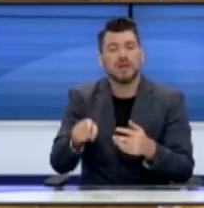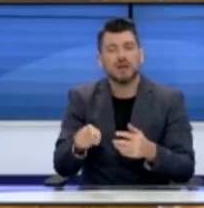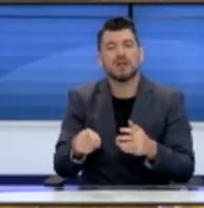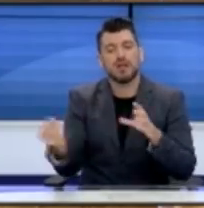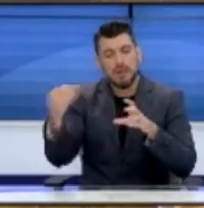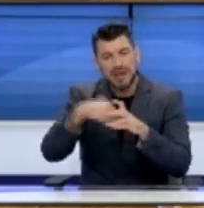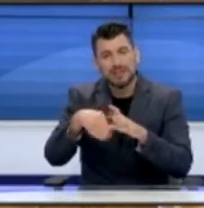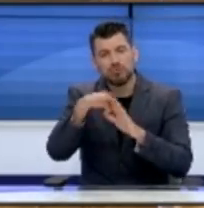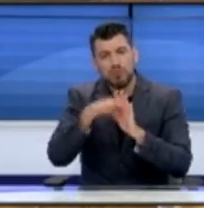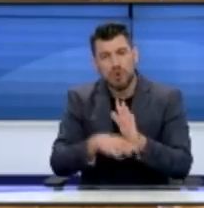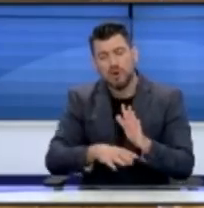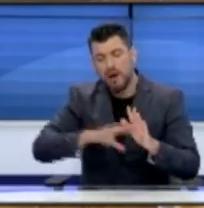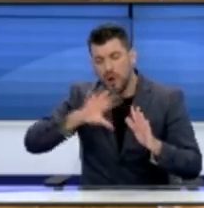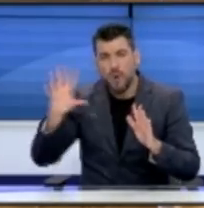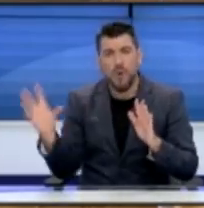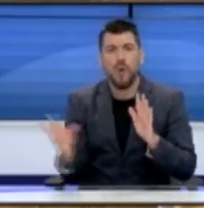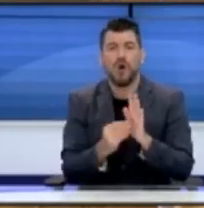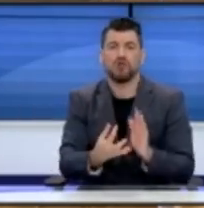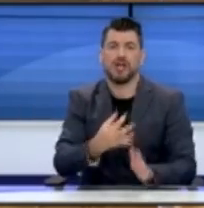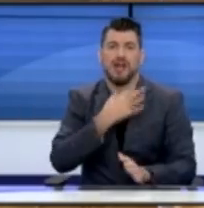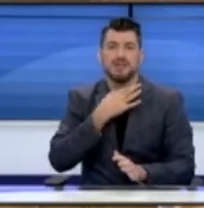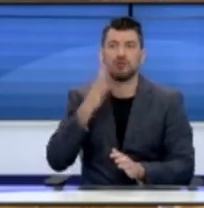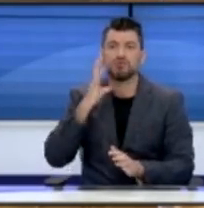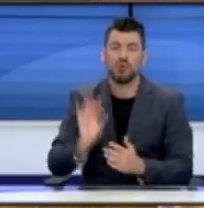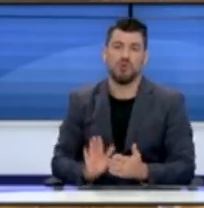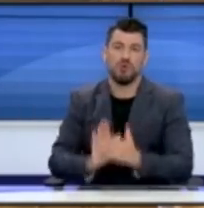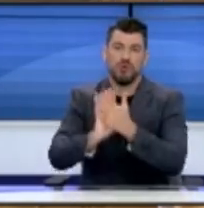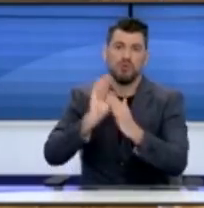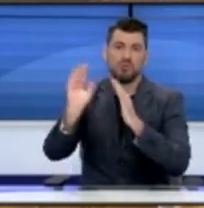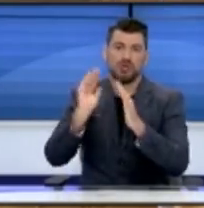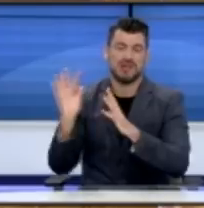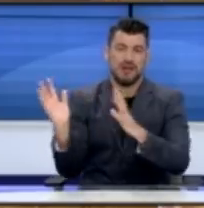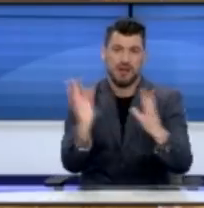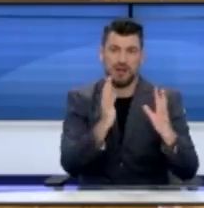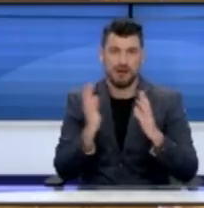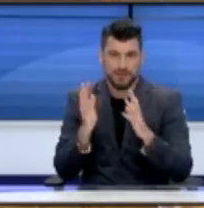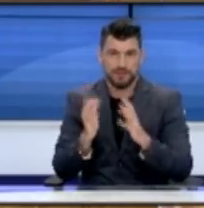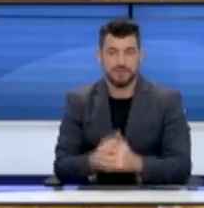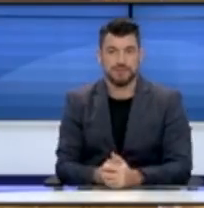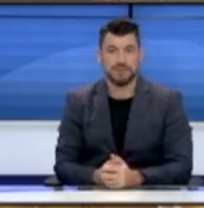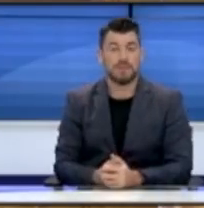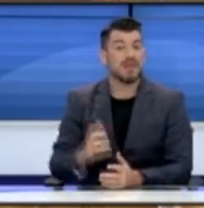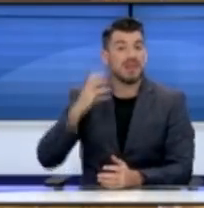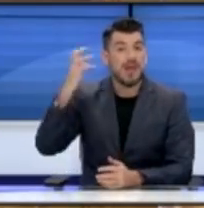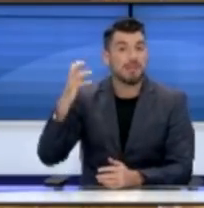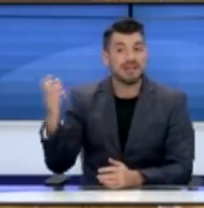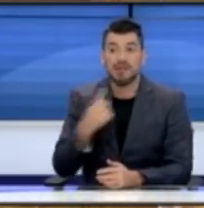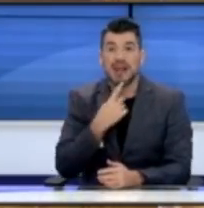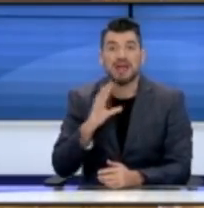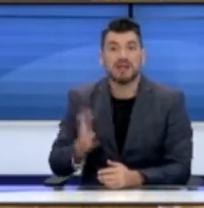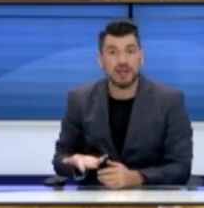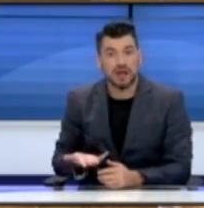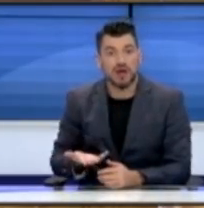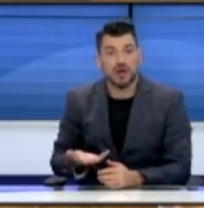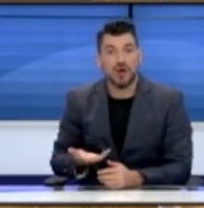αντιπυρικά, σύμφωνα με τους κανόνες της επιστήμης που αυξάνουν την ικανότητα του δάσους να αντιμετωπίσει τη